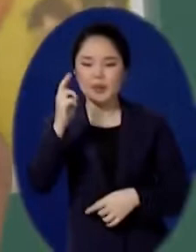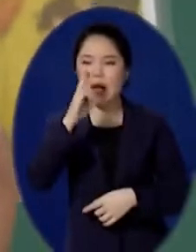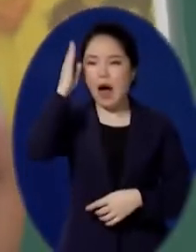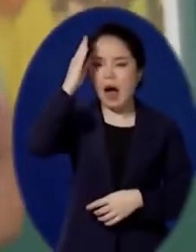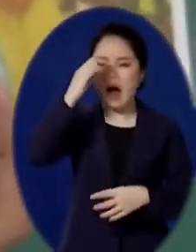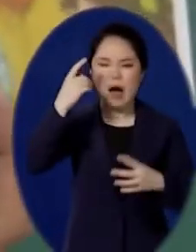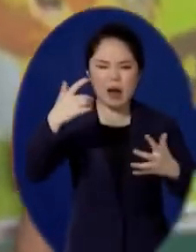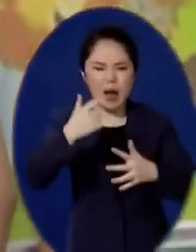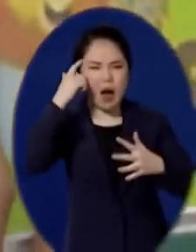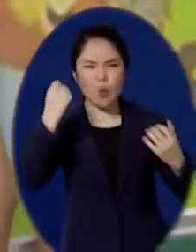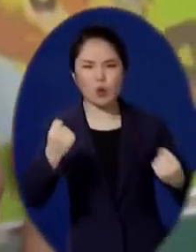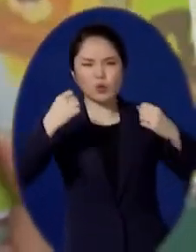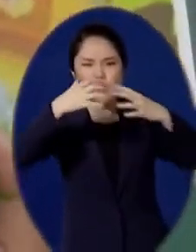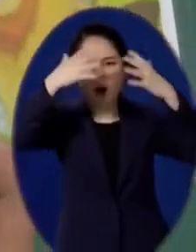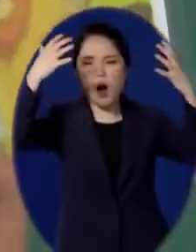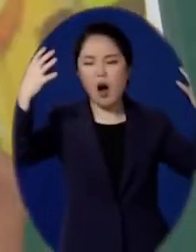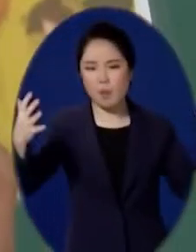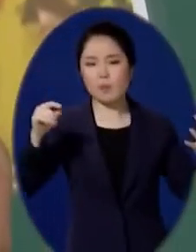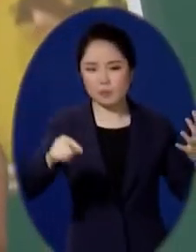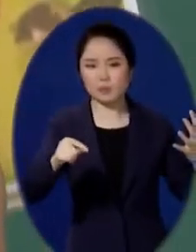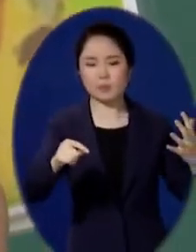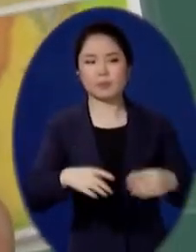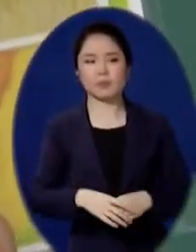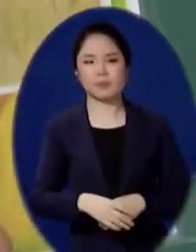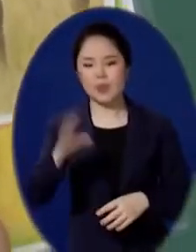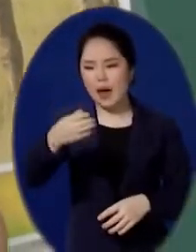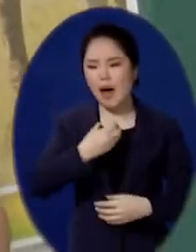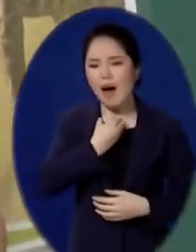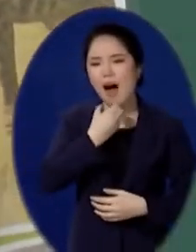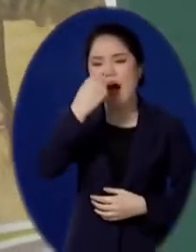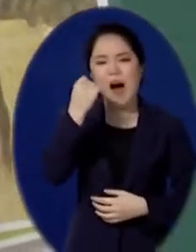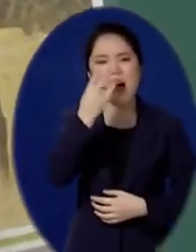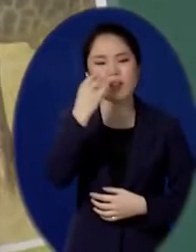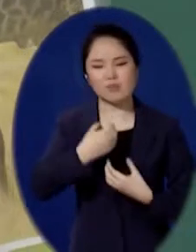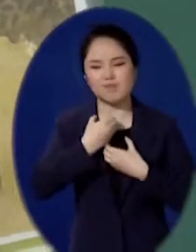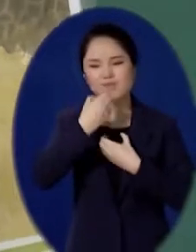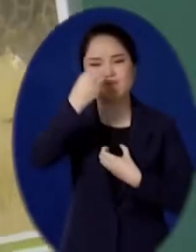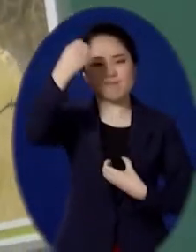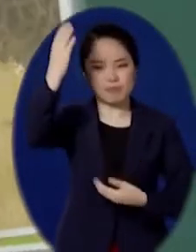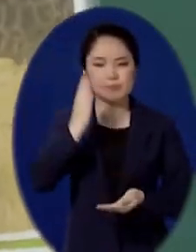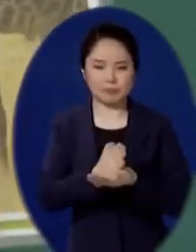Авраг том өргөг шиг анааш хүзүүгээ сунгана.